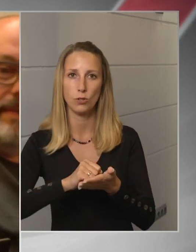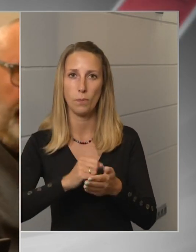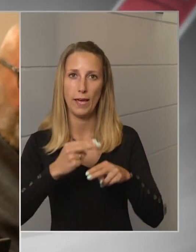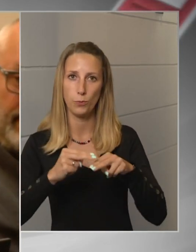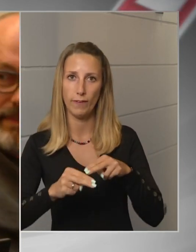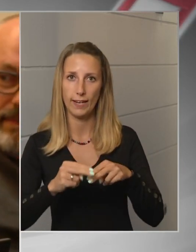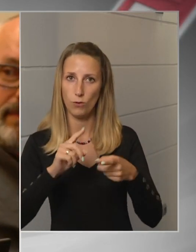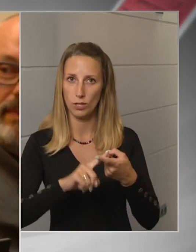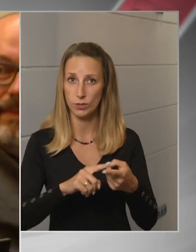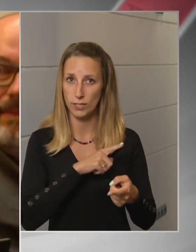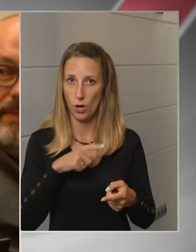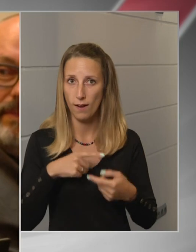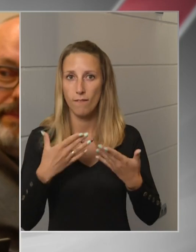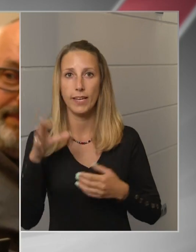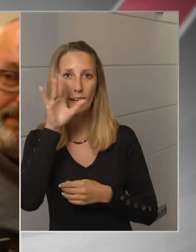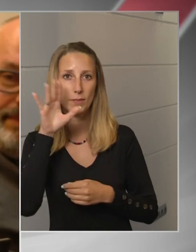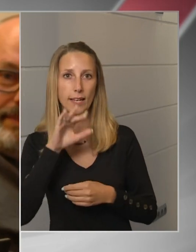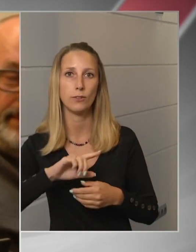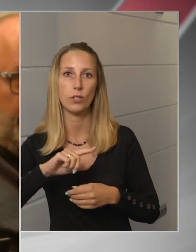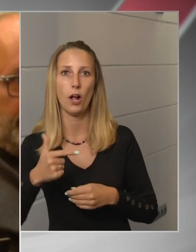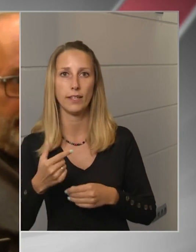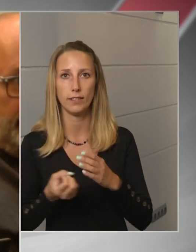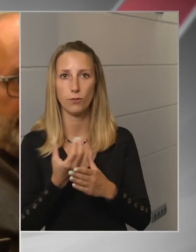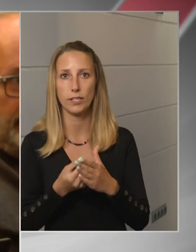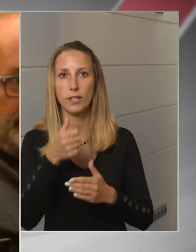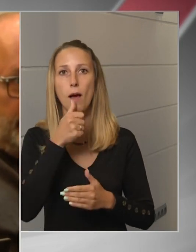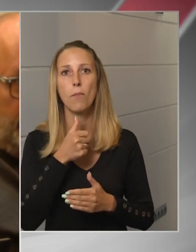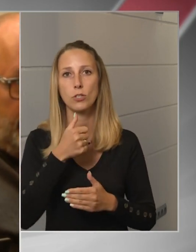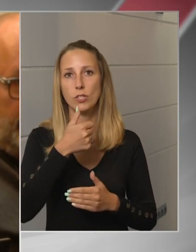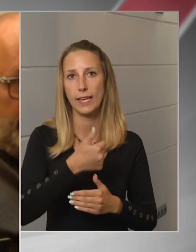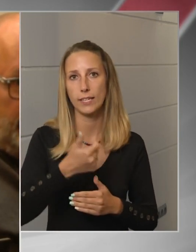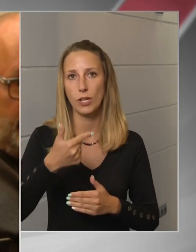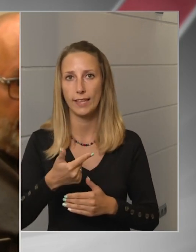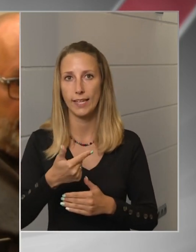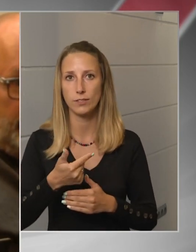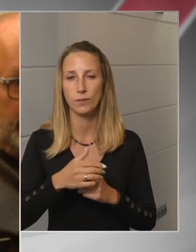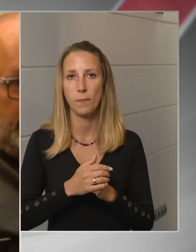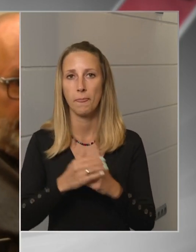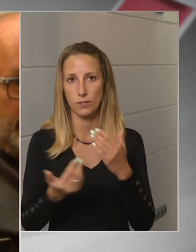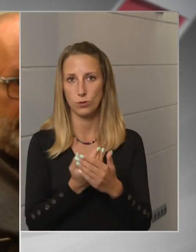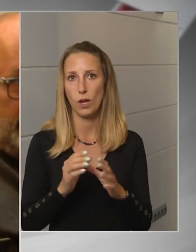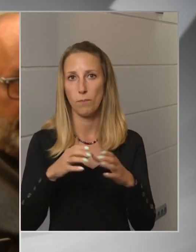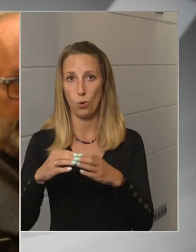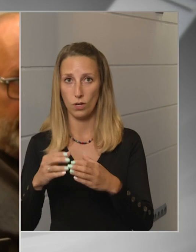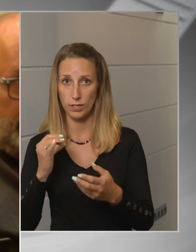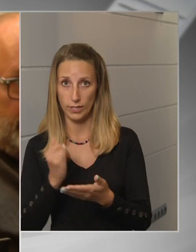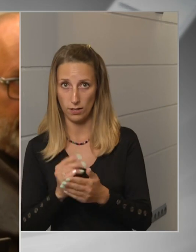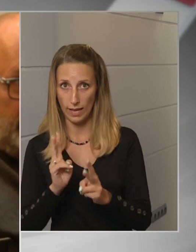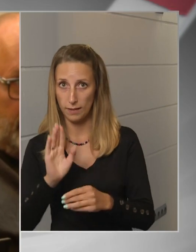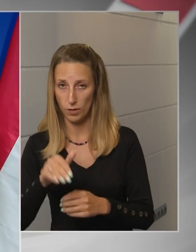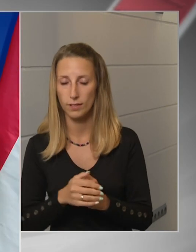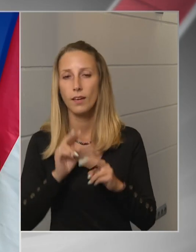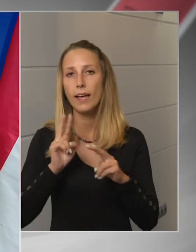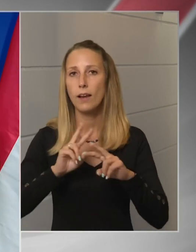csak, vagy elképzelhető, hogy alternatív forrásként a Paksi 1-es, akár 2-es és az újabb blokkokra is igaz lehet majd?